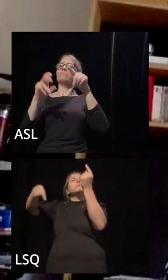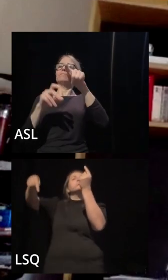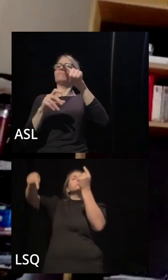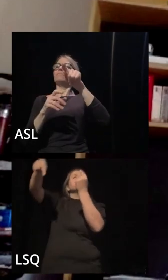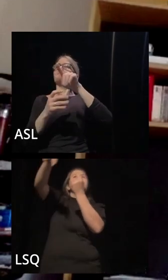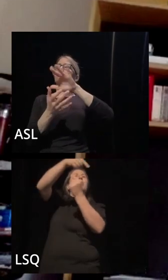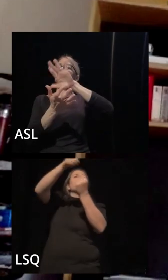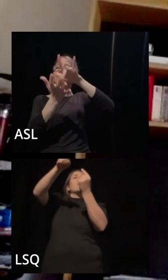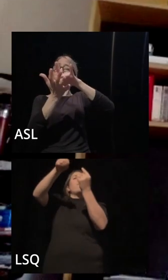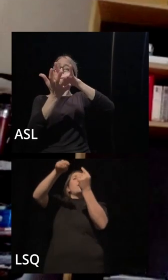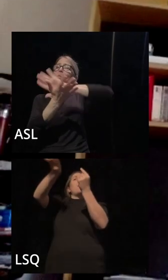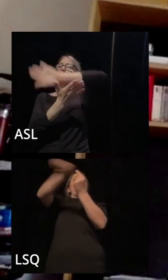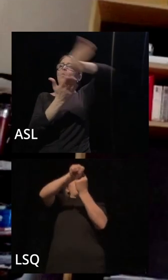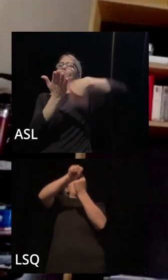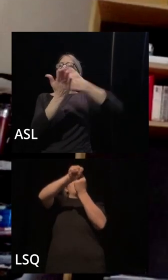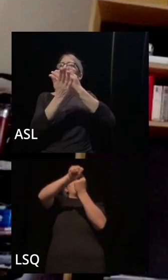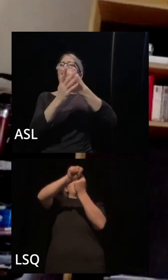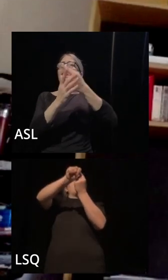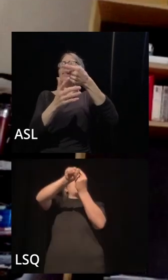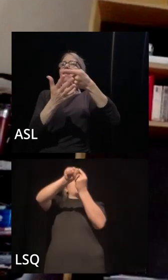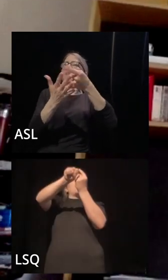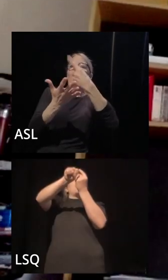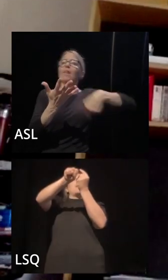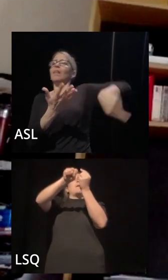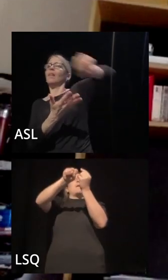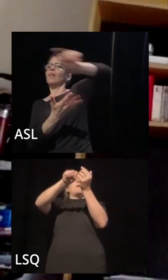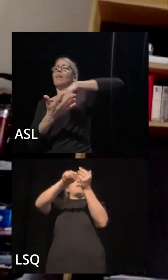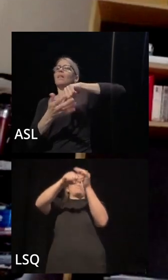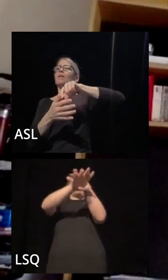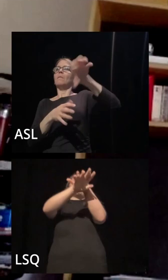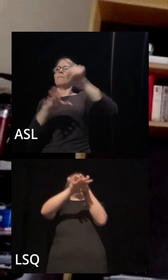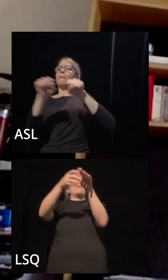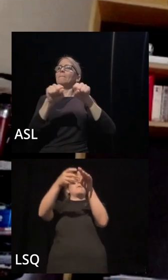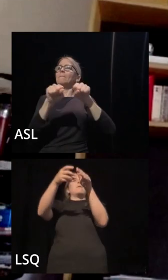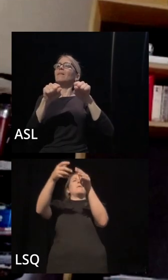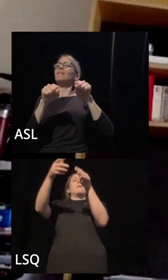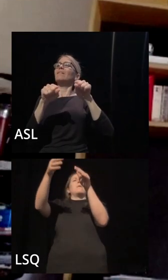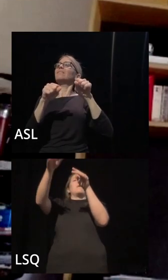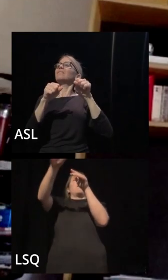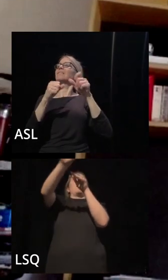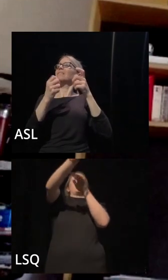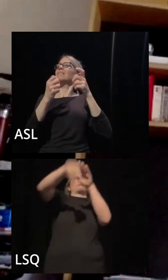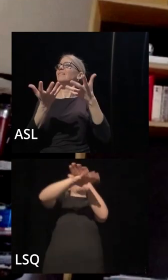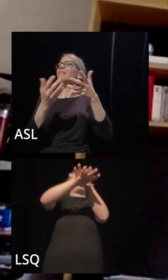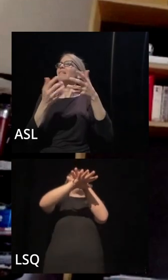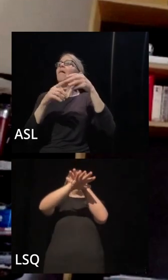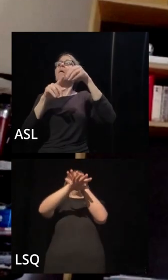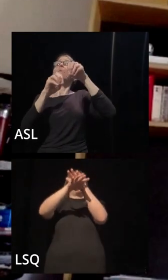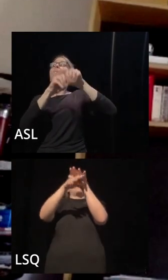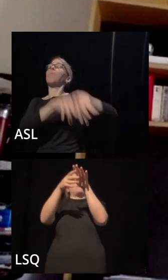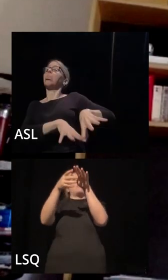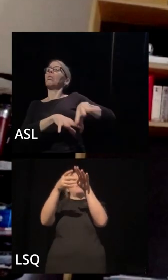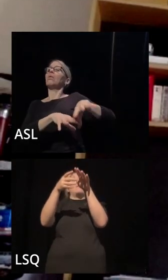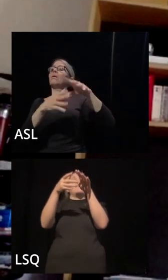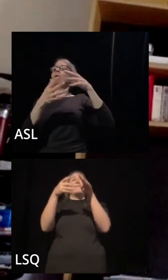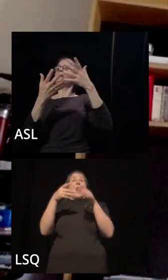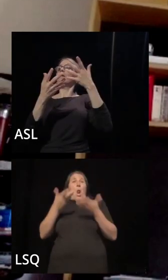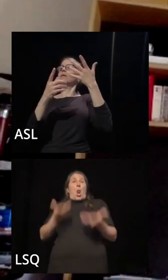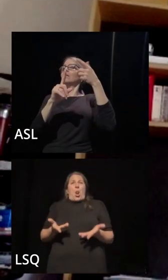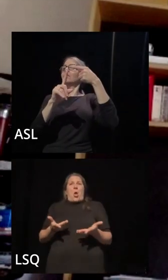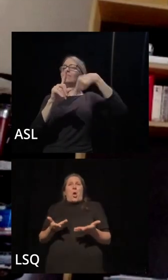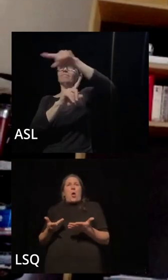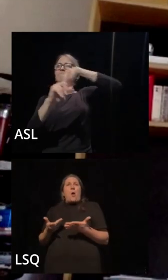l'effondre, étant donné que ces champs exploratoires sont